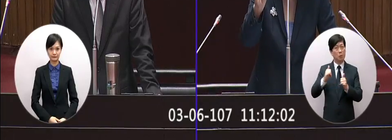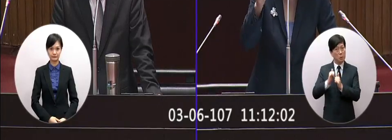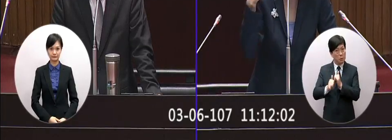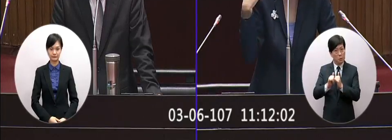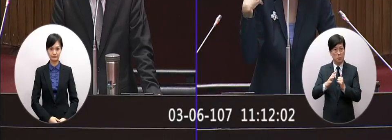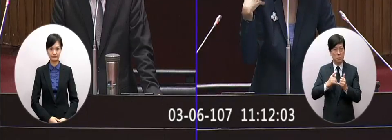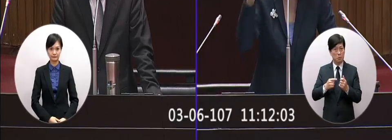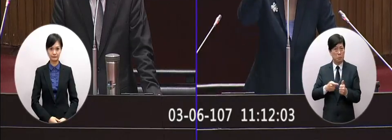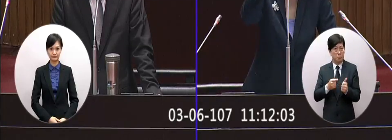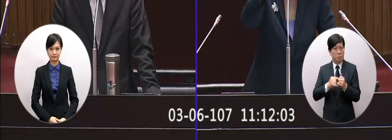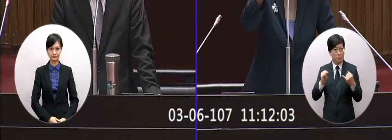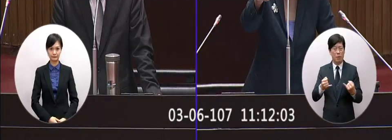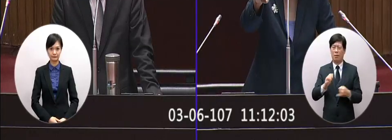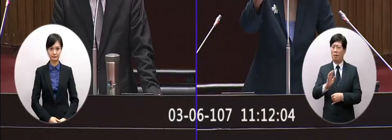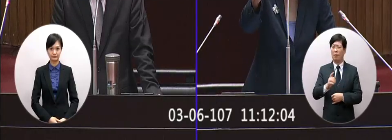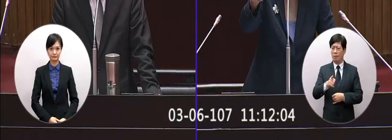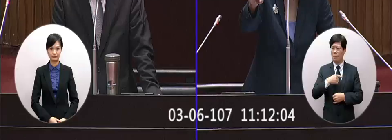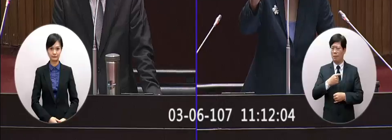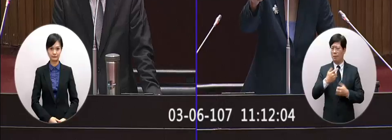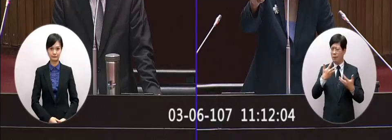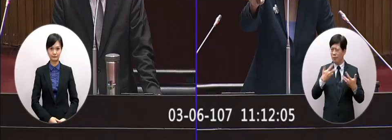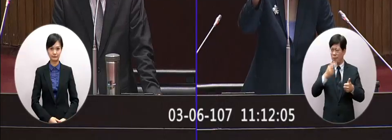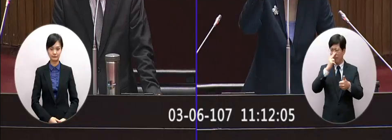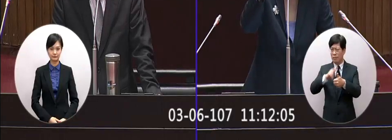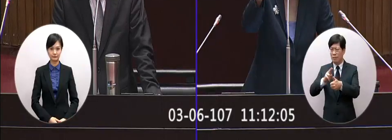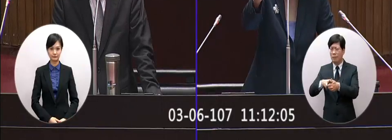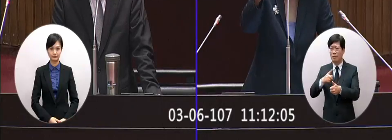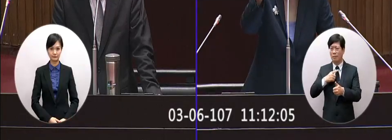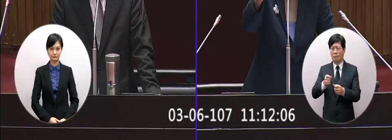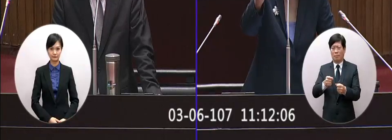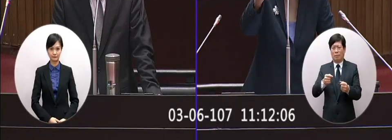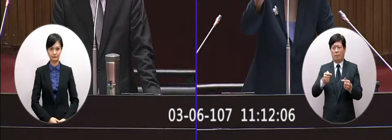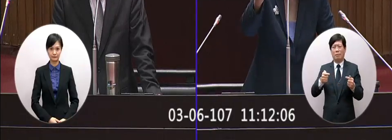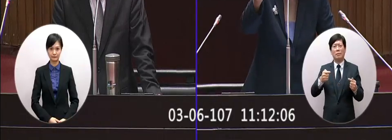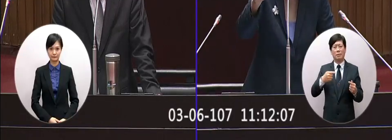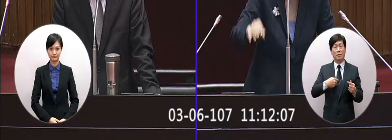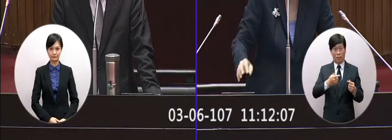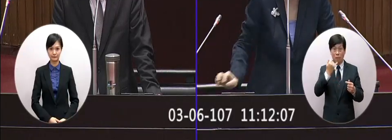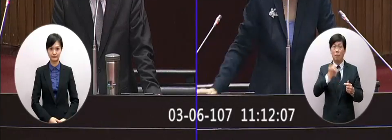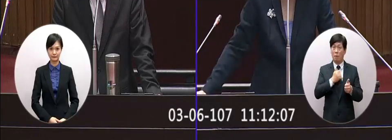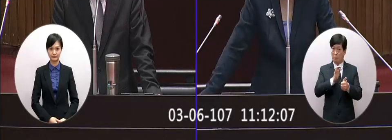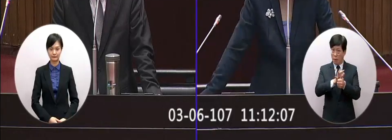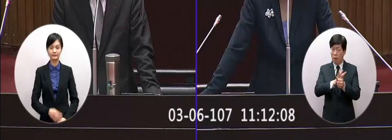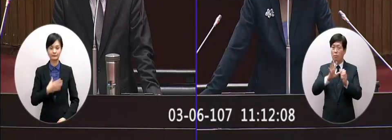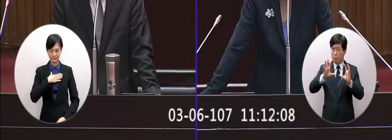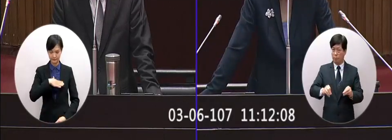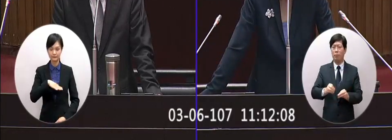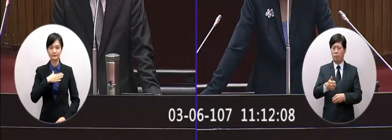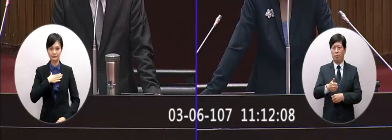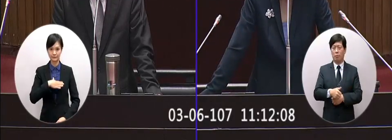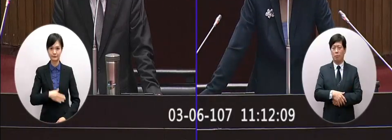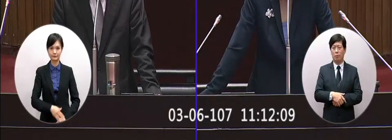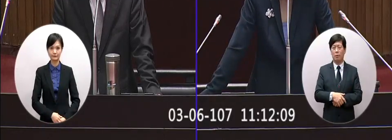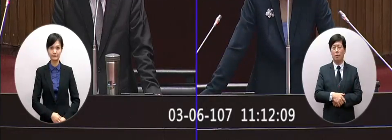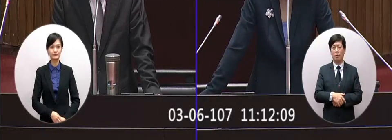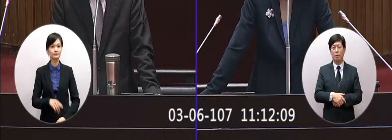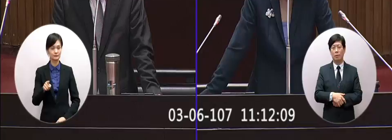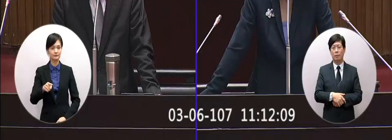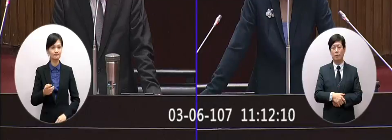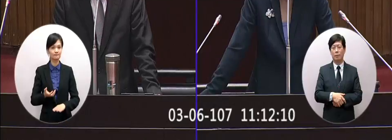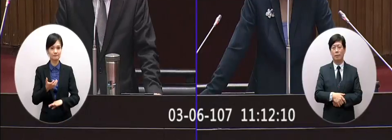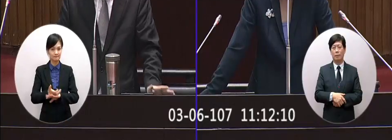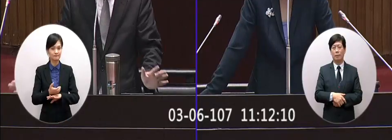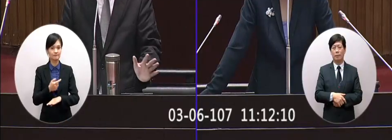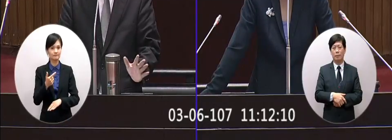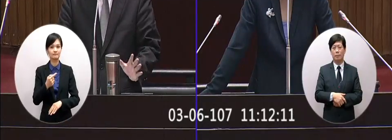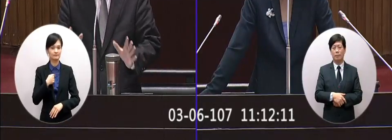会的激化。我的建议，你会让社会很多的激化会变得比较和缓。 了解，我了解这个柯委员的用心良